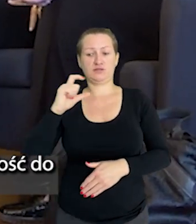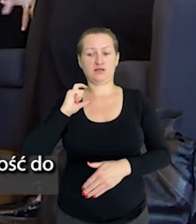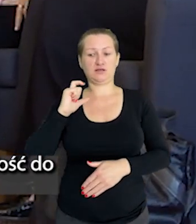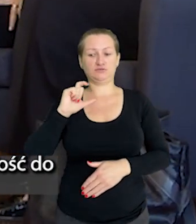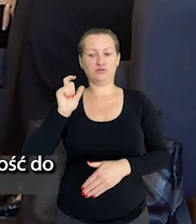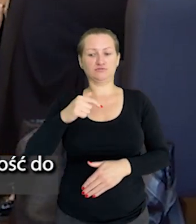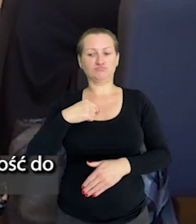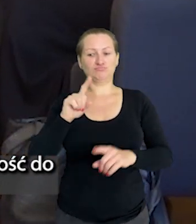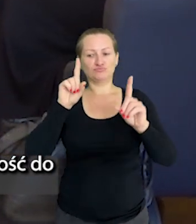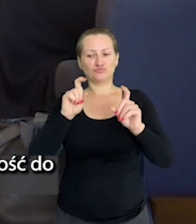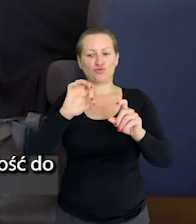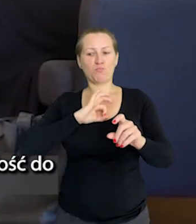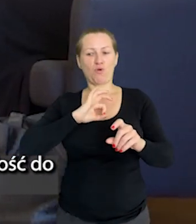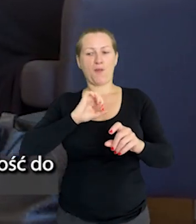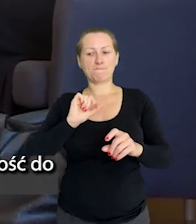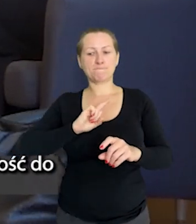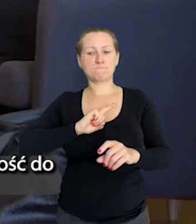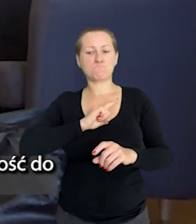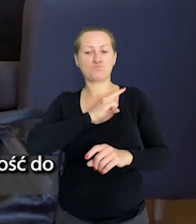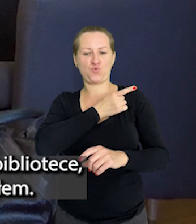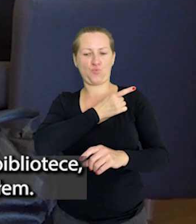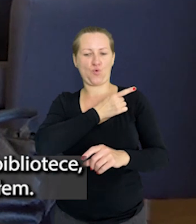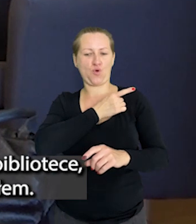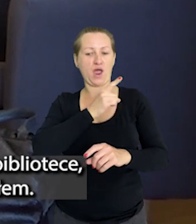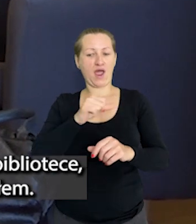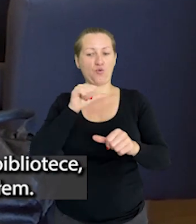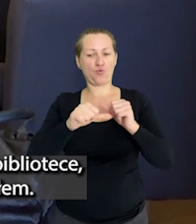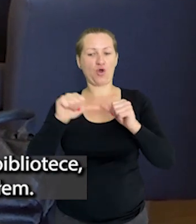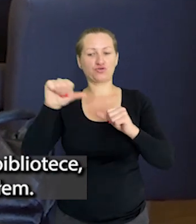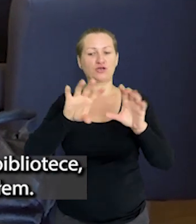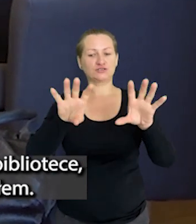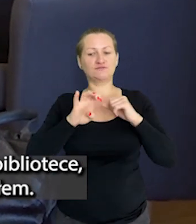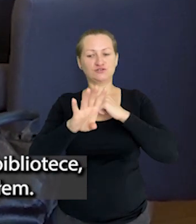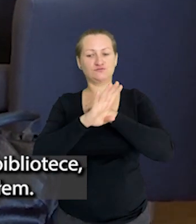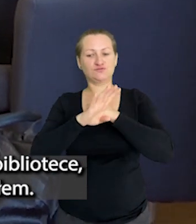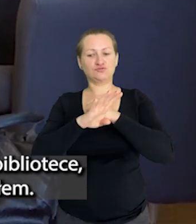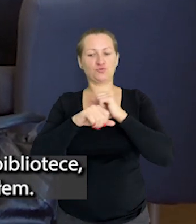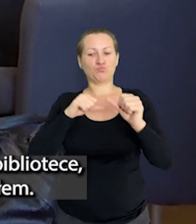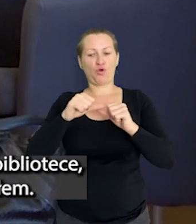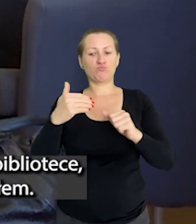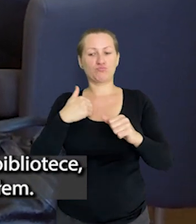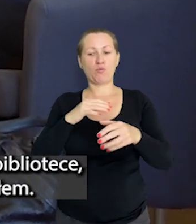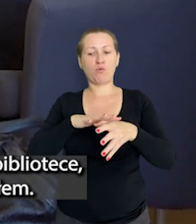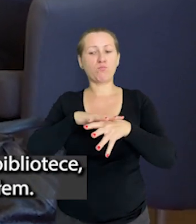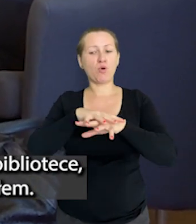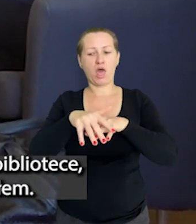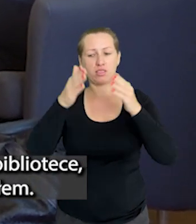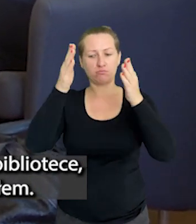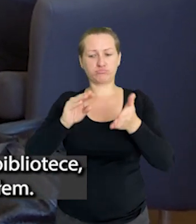w Starogardzie się zaczęła ta moja miłość do Bashevisa, bo w latach 90. był najbardziej popularnym pisarzem